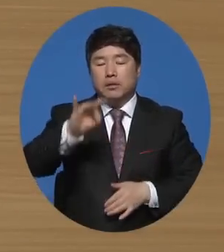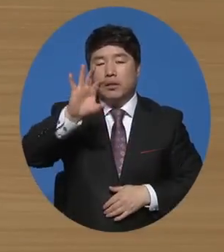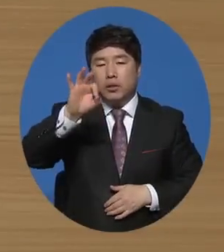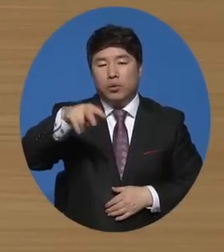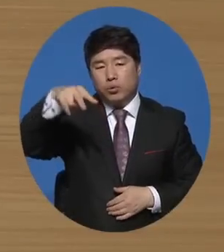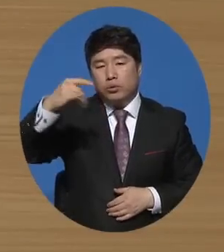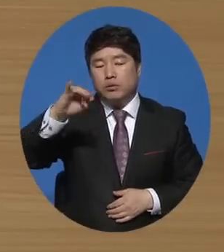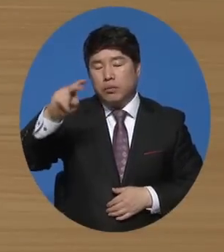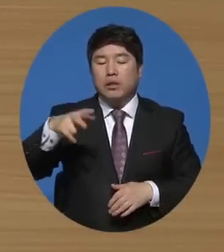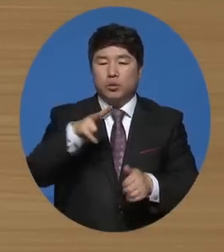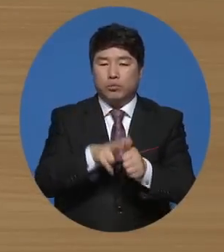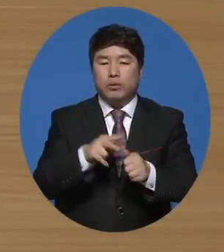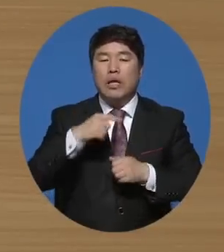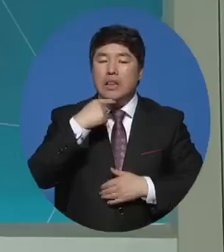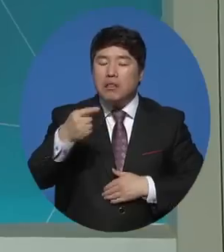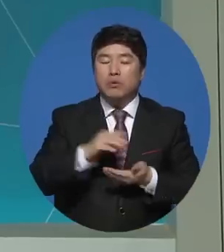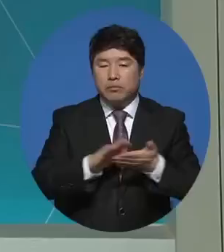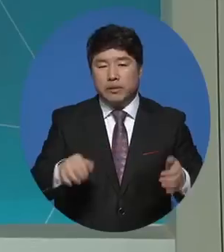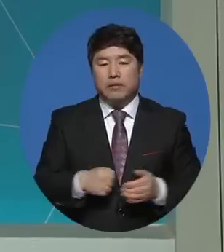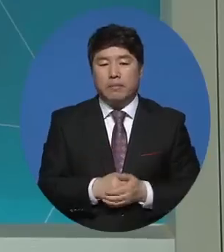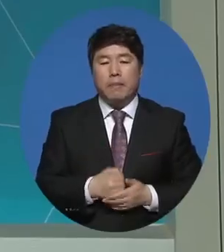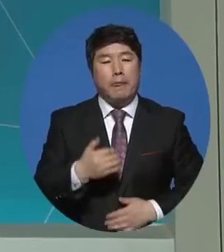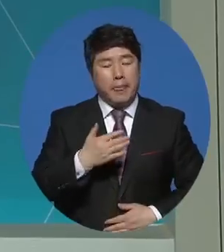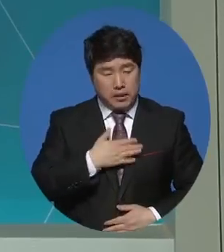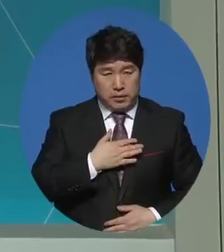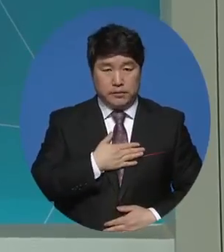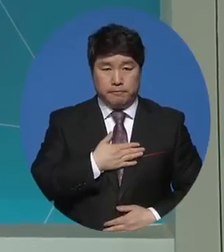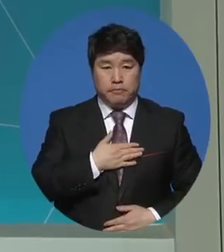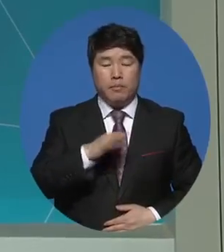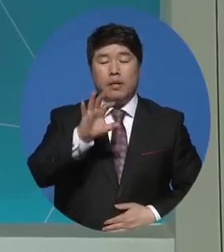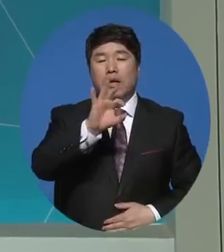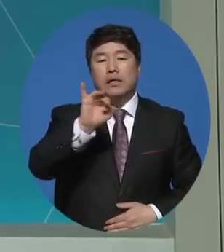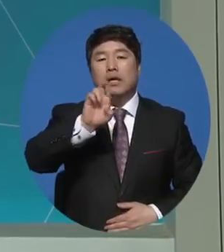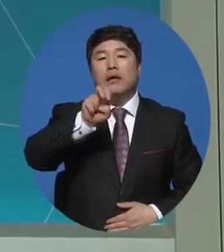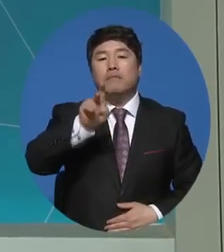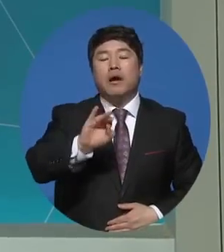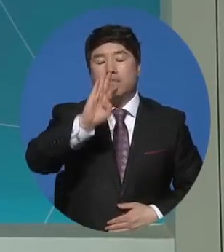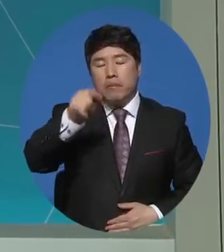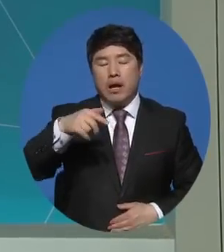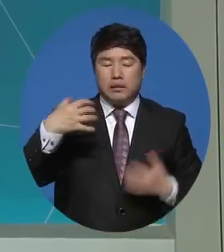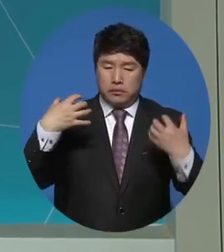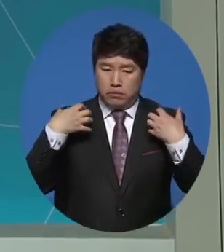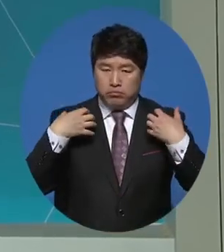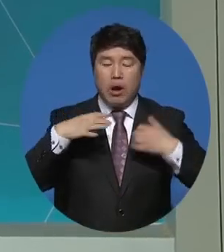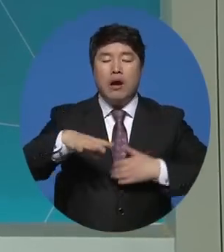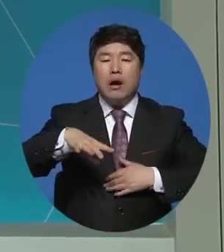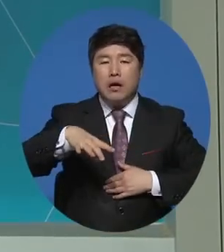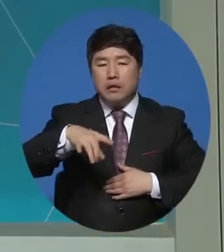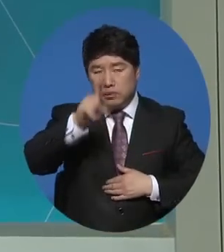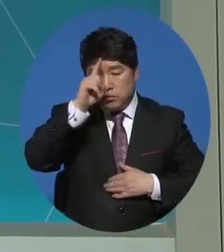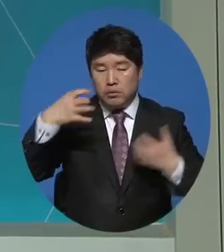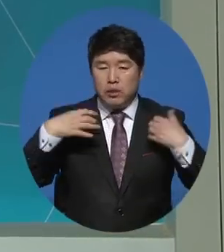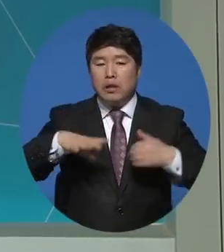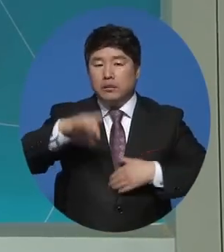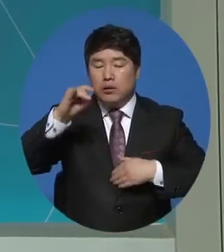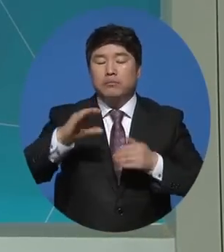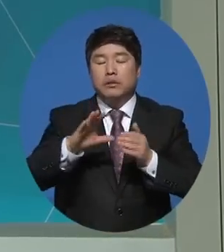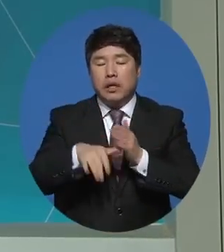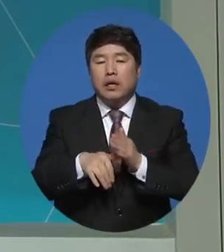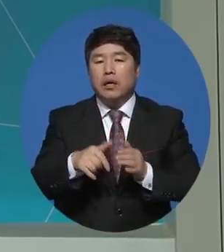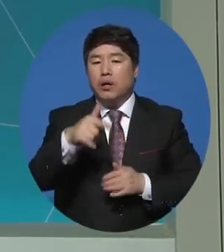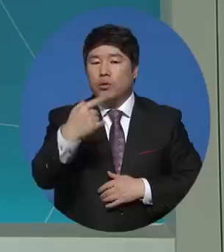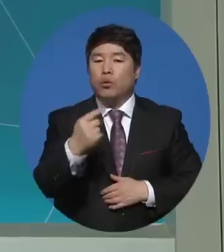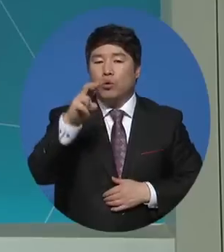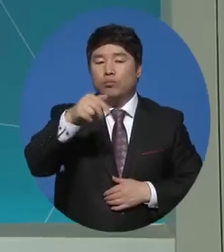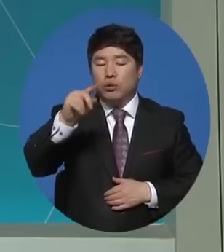1분 드리겠습니다 그 저는 부가 처음에 들어섰을 때 노무현 대통령 말씀하신